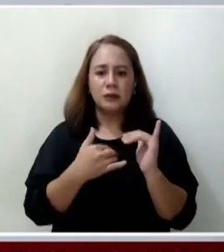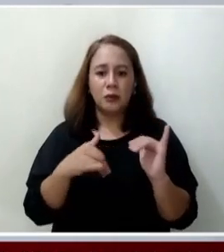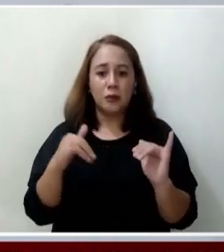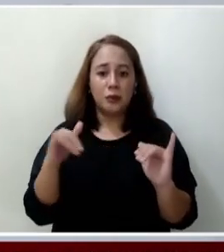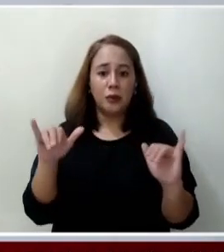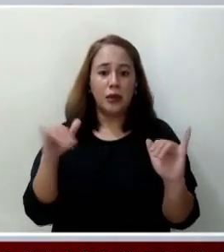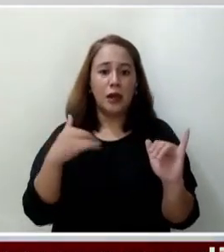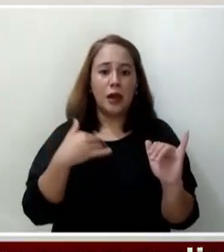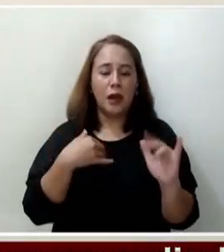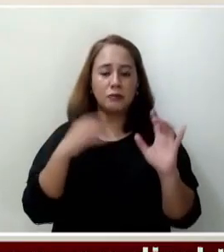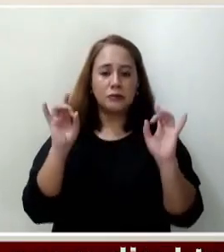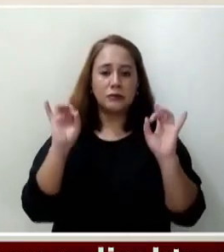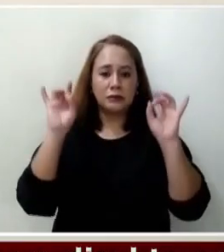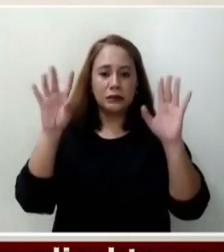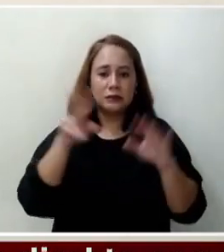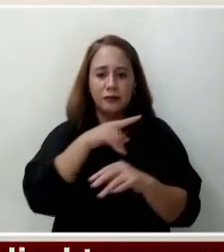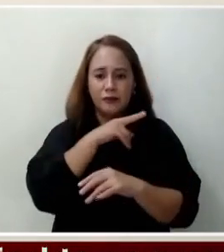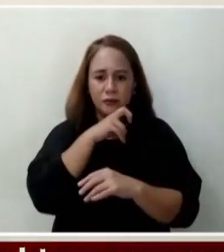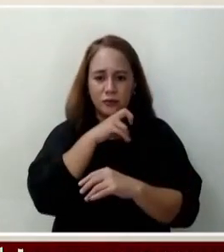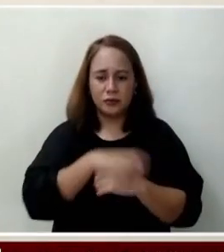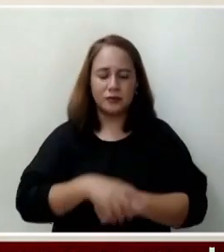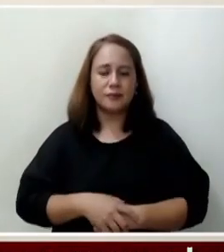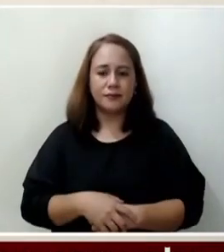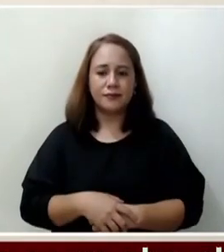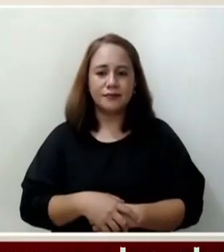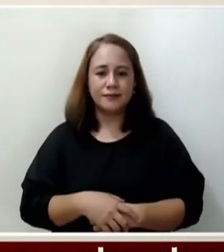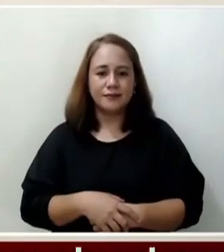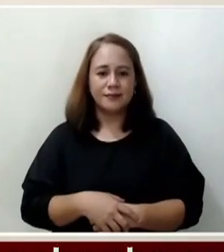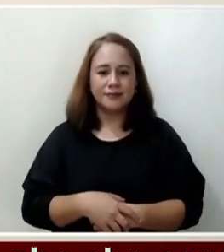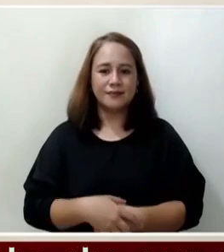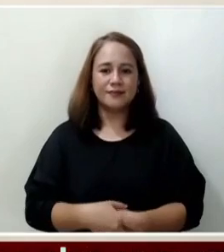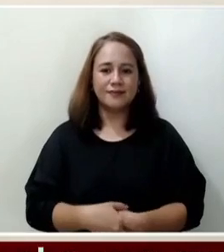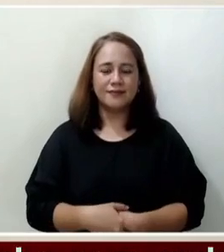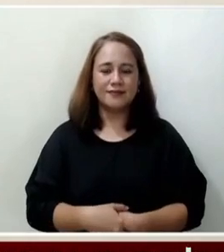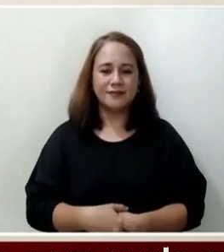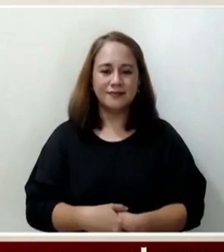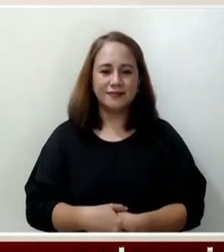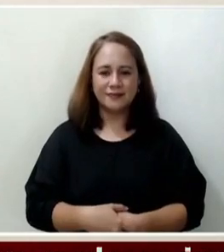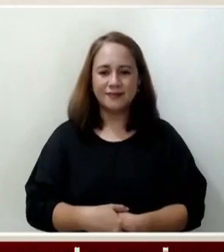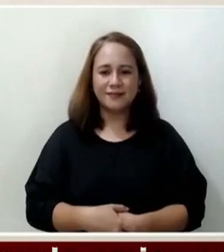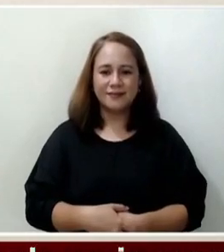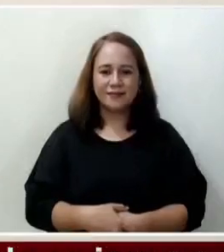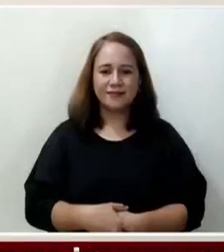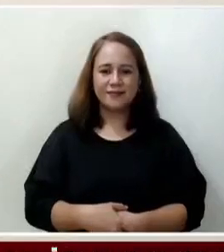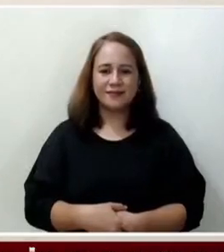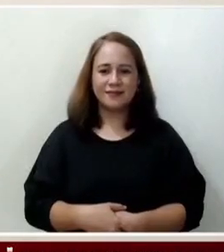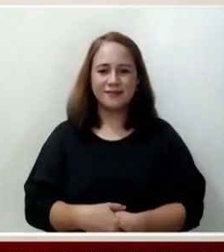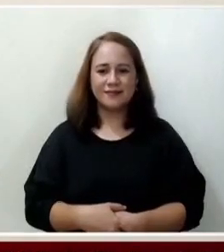ang banta ng virus. Stanley Palisada, ABS-CBN News, Boracay.